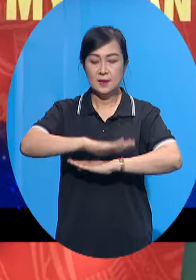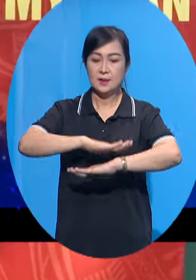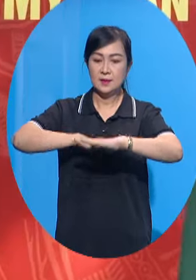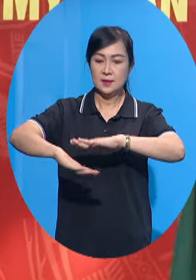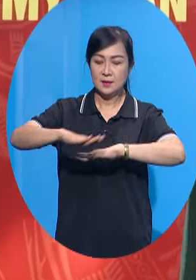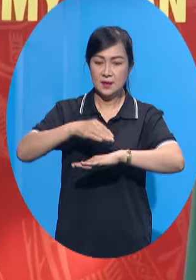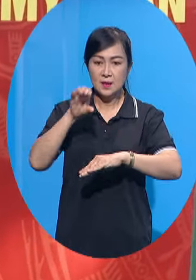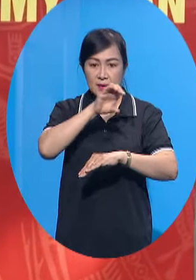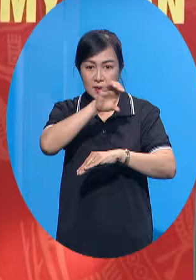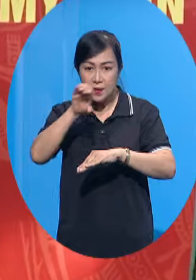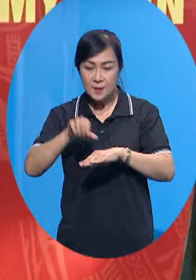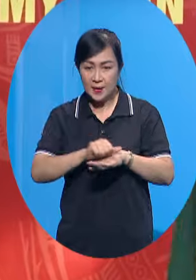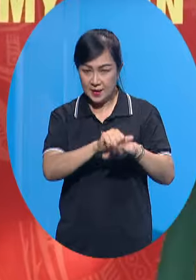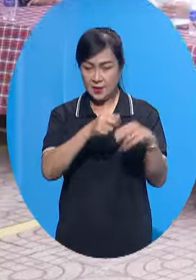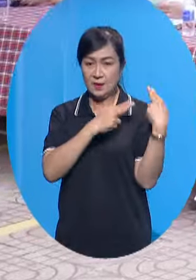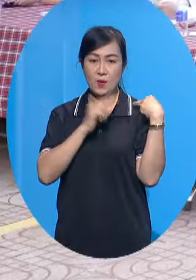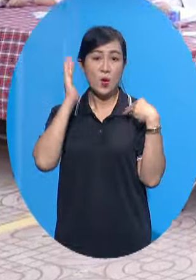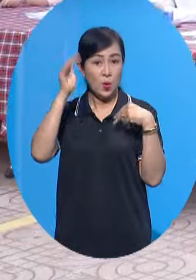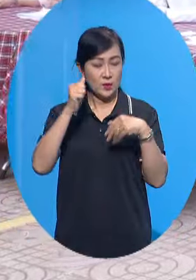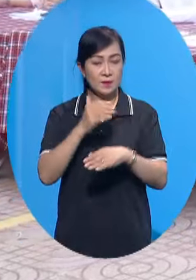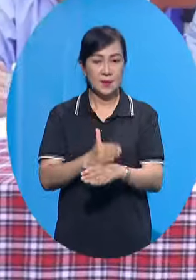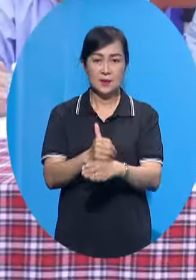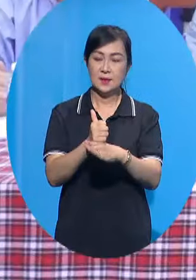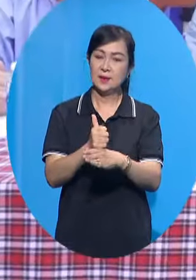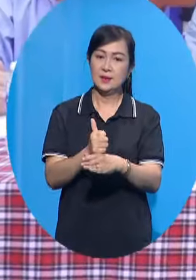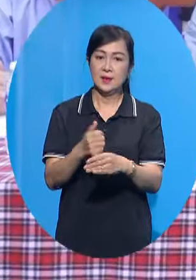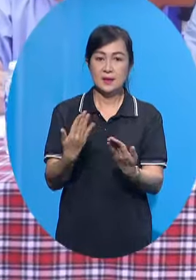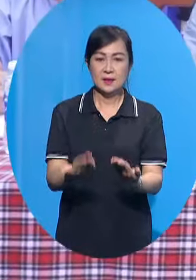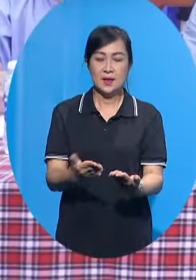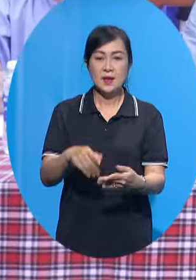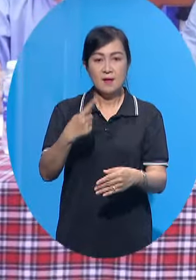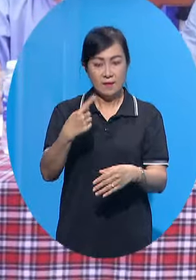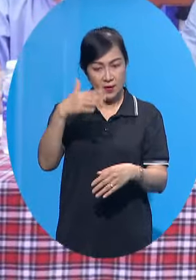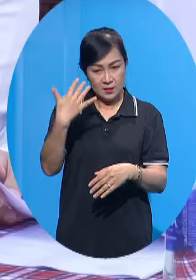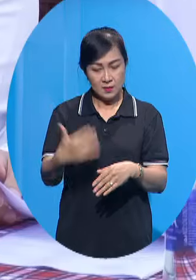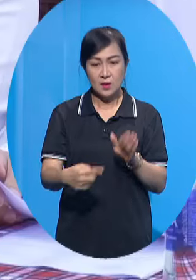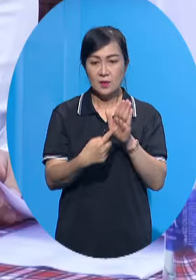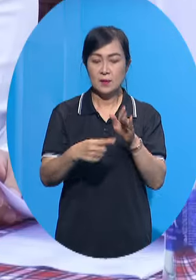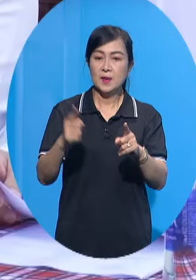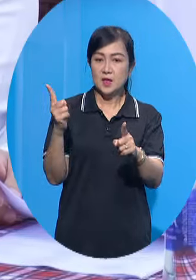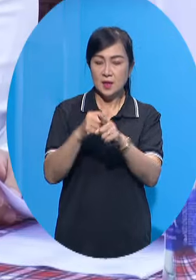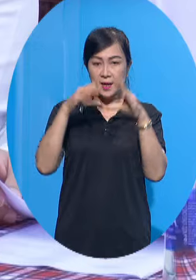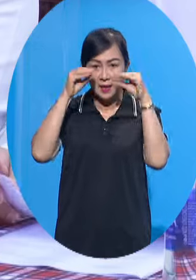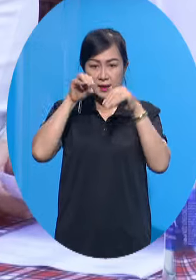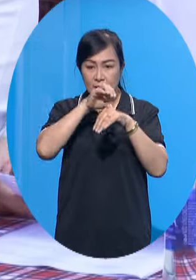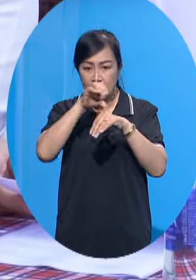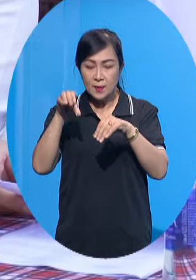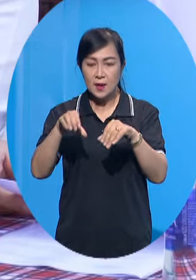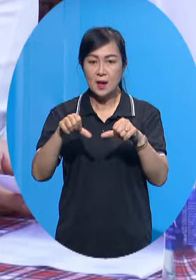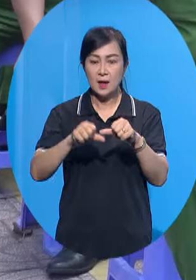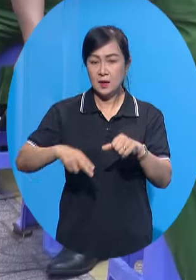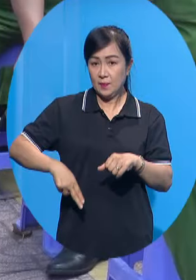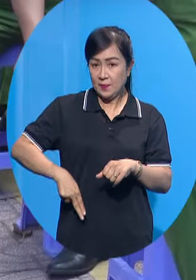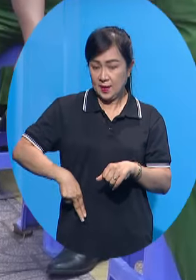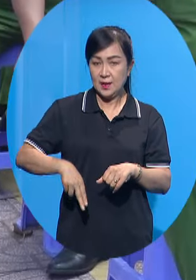dựng mô hình camera an ninh là nhiệm vụ quan trọng và cần thiết. Tính đến nay, phường đã hoàn thành trung tâm xử lý dữ liệu hình ảnh camera tại trụ sở công an